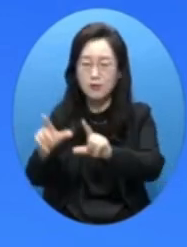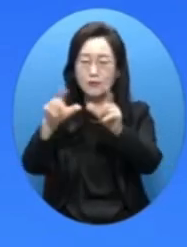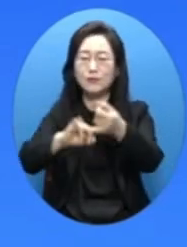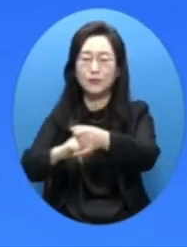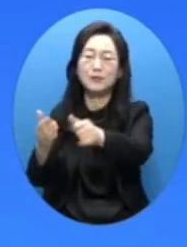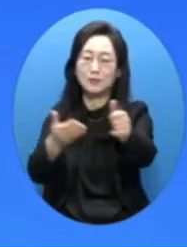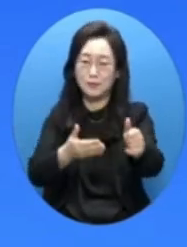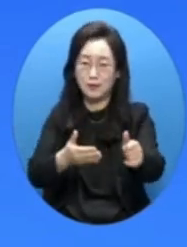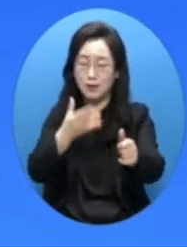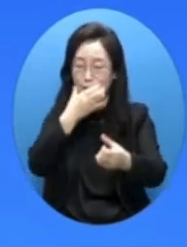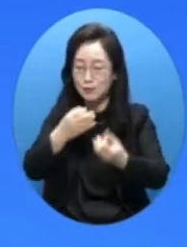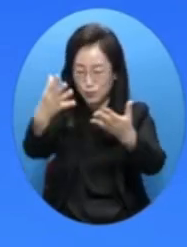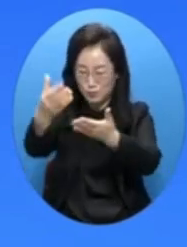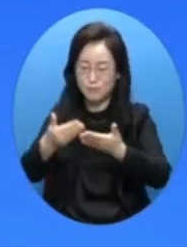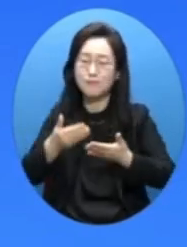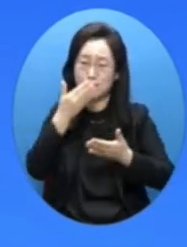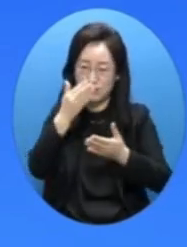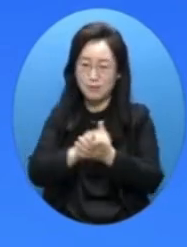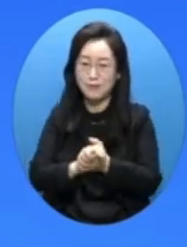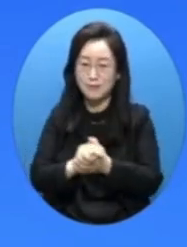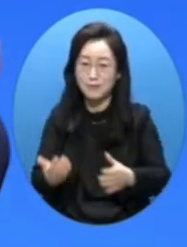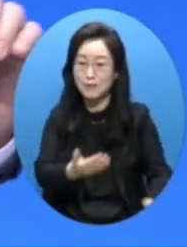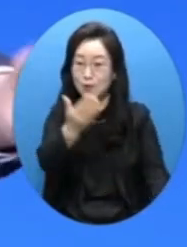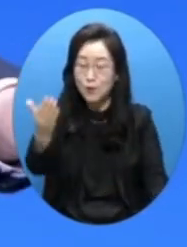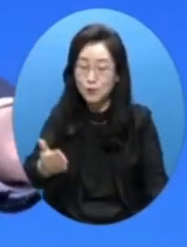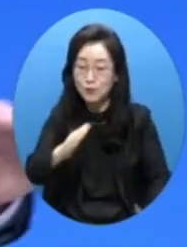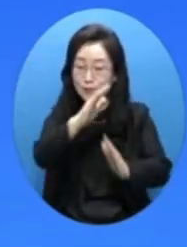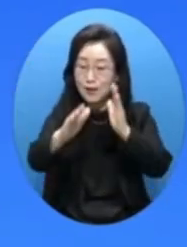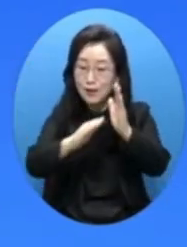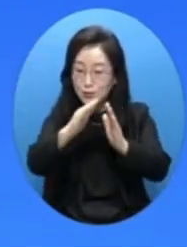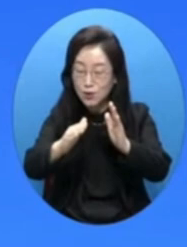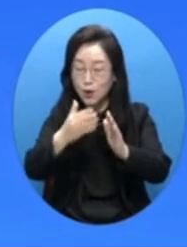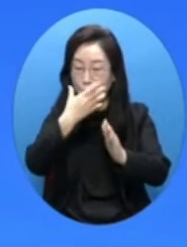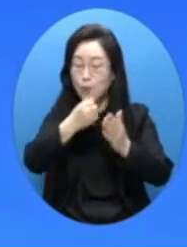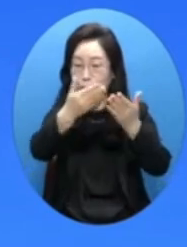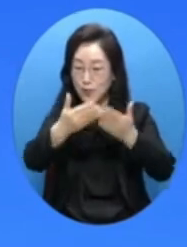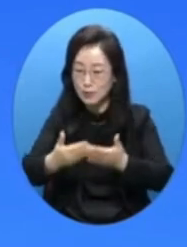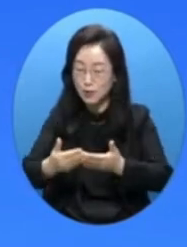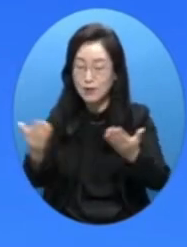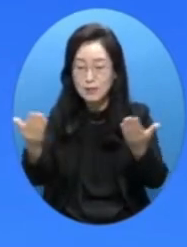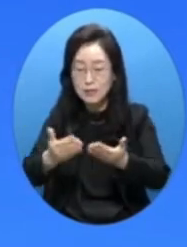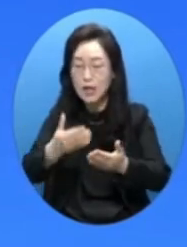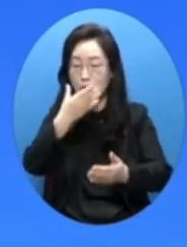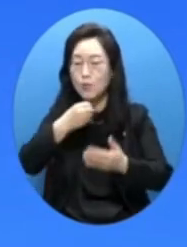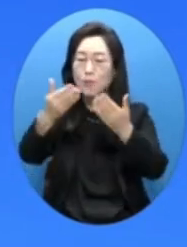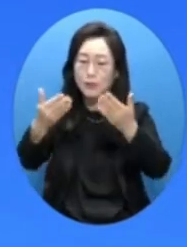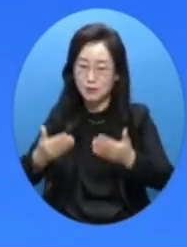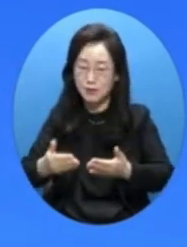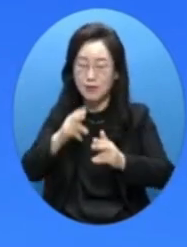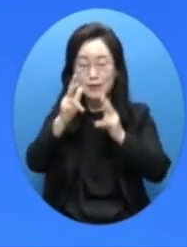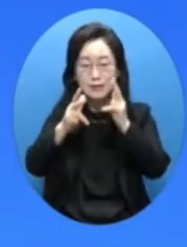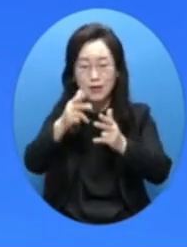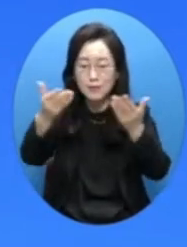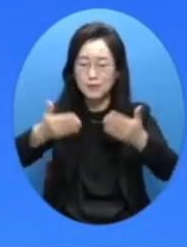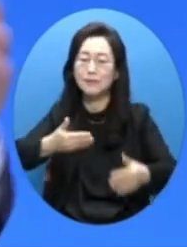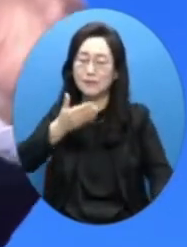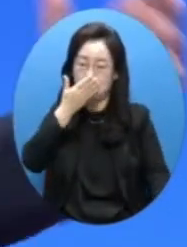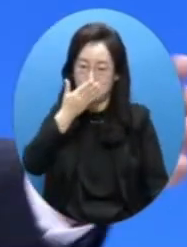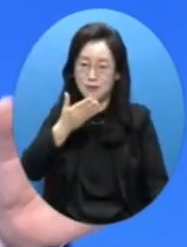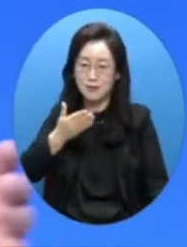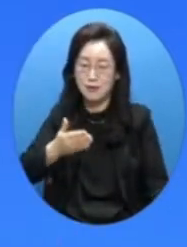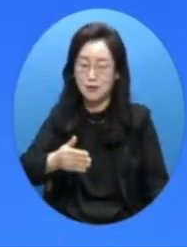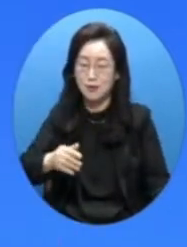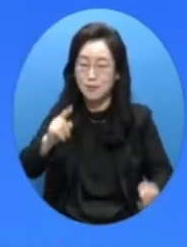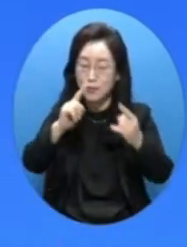그때 축복이 임하는 것입니다 여러분 통해서 여러분 가정의 복을 받게 되고 여러분이 복을 받게 되고 여러분 사업장에 복을 받게 되고 여러분